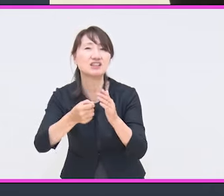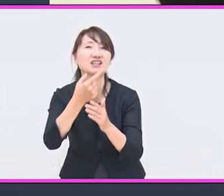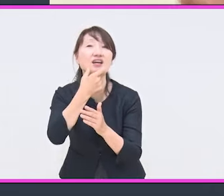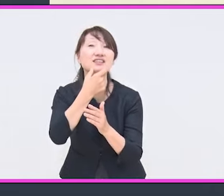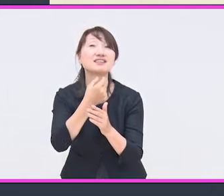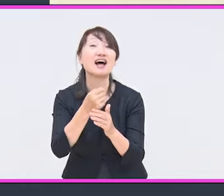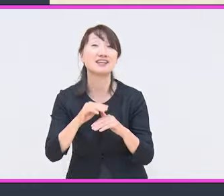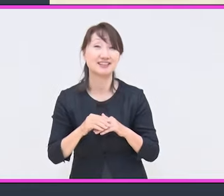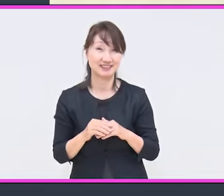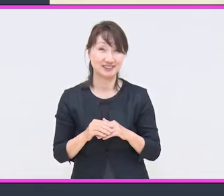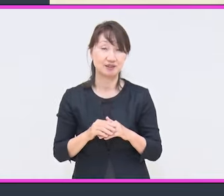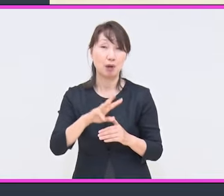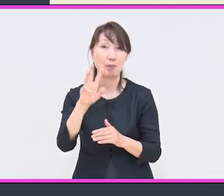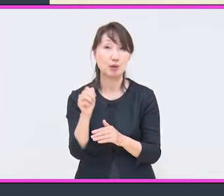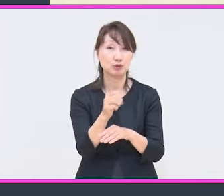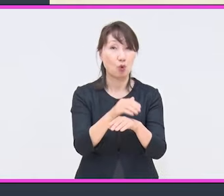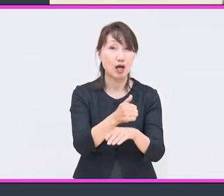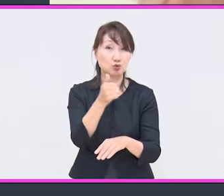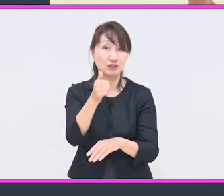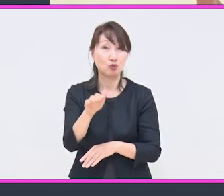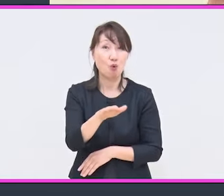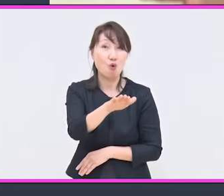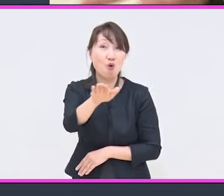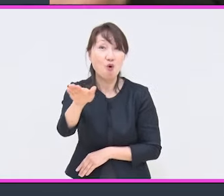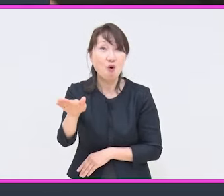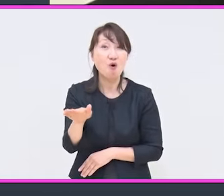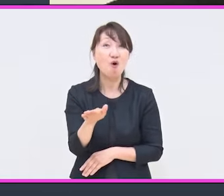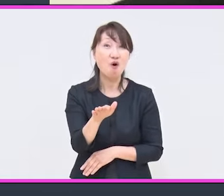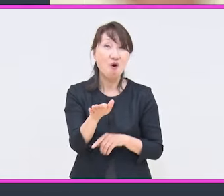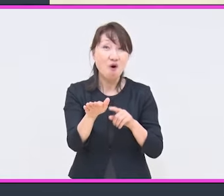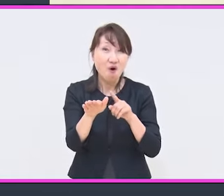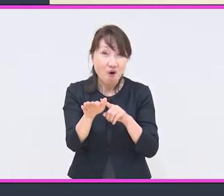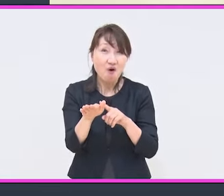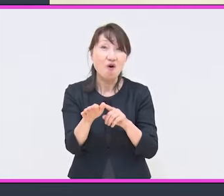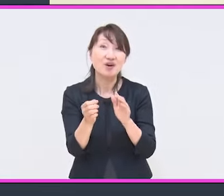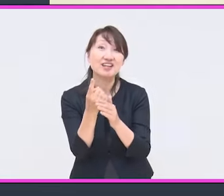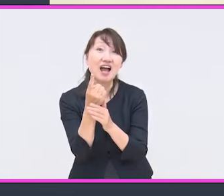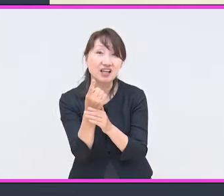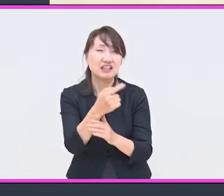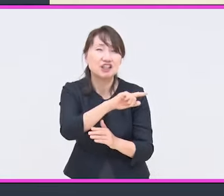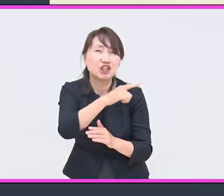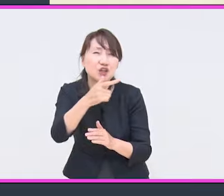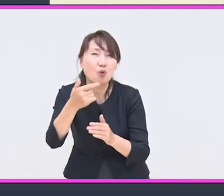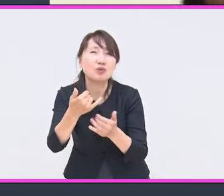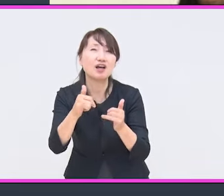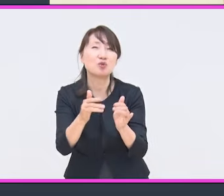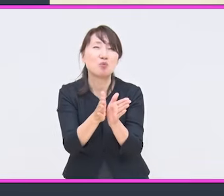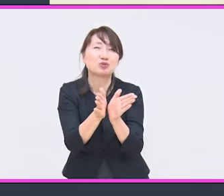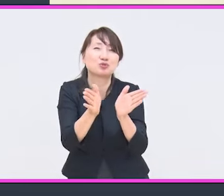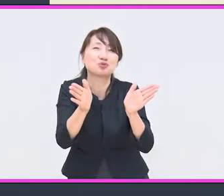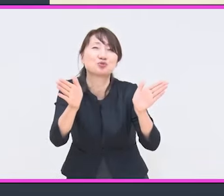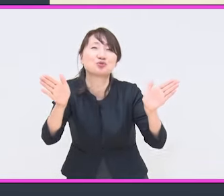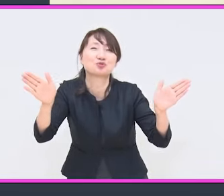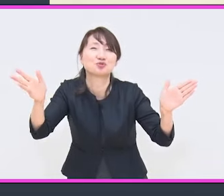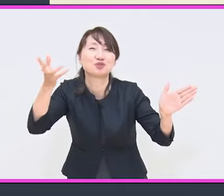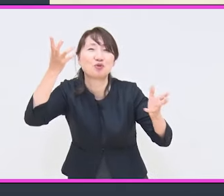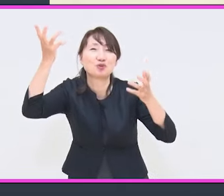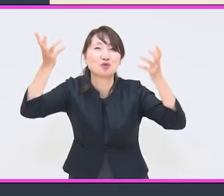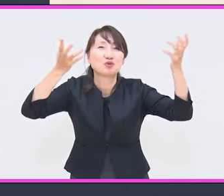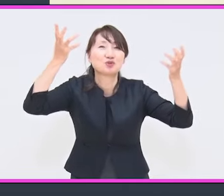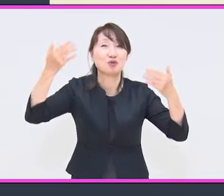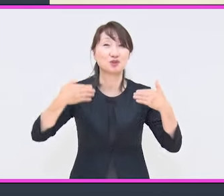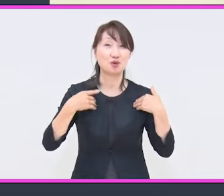れだけパラリンピックのアスリートの方からどんどん深いところに想像を巡らせないといけないんだろうな